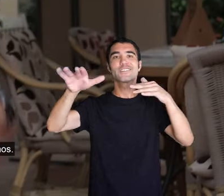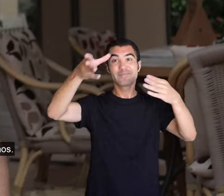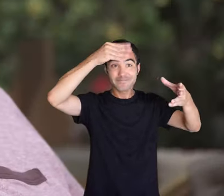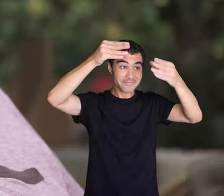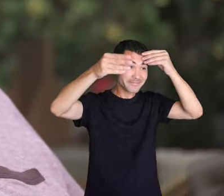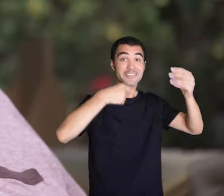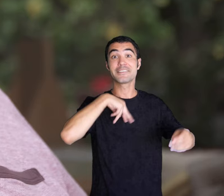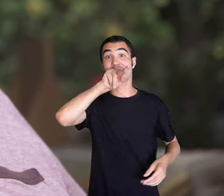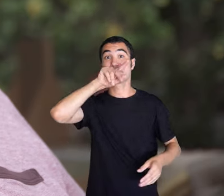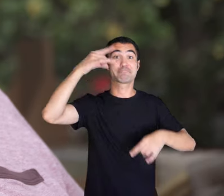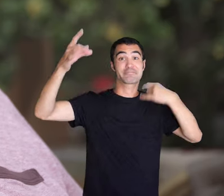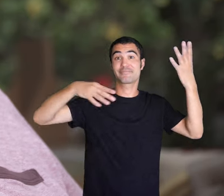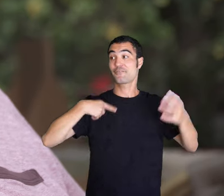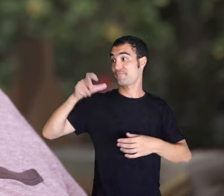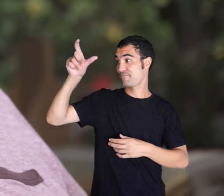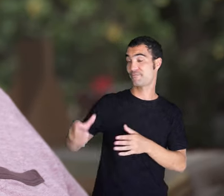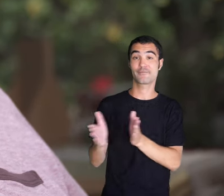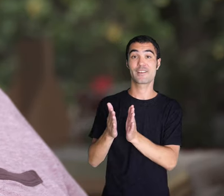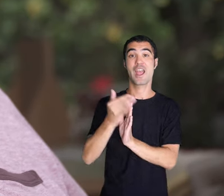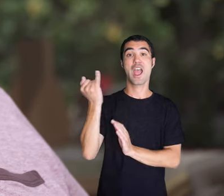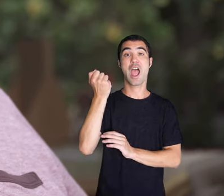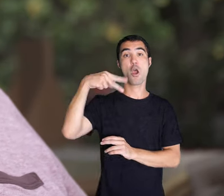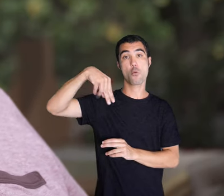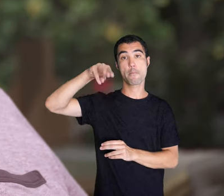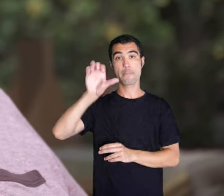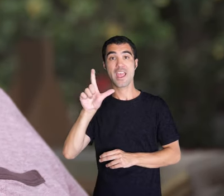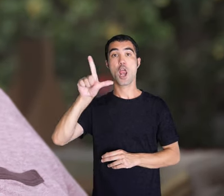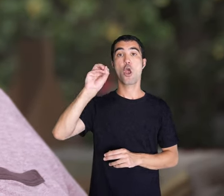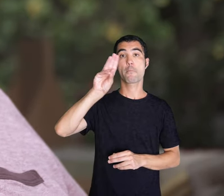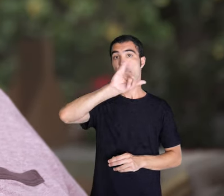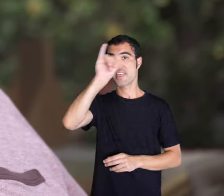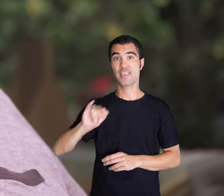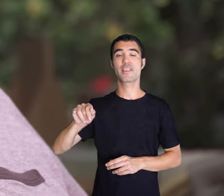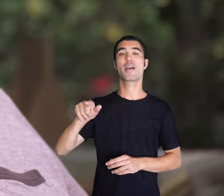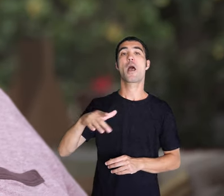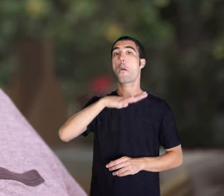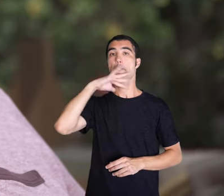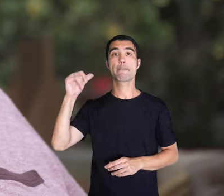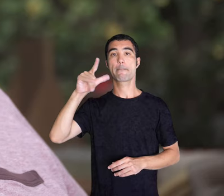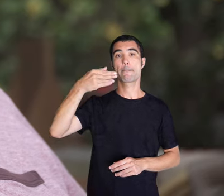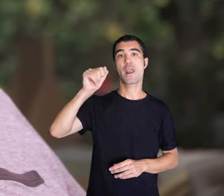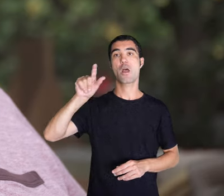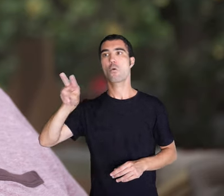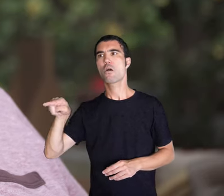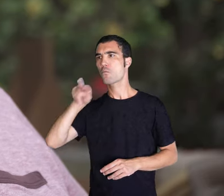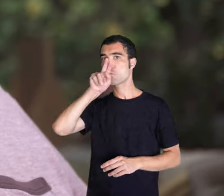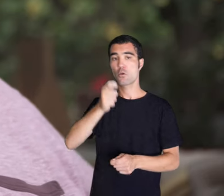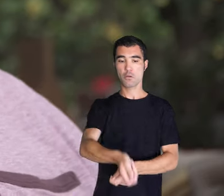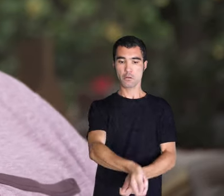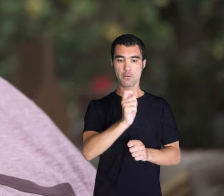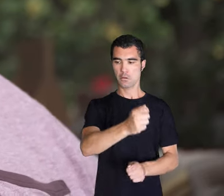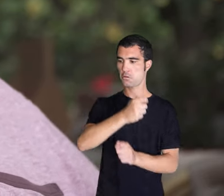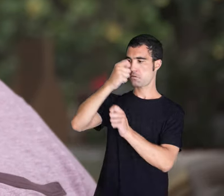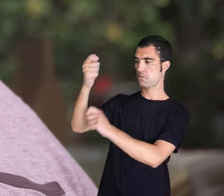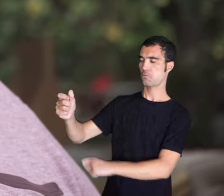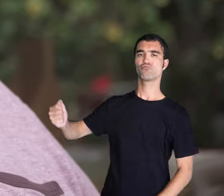fèiem el que volíem. Un companyero nostre, que era en Jaume Blau, en Jaume López, que ells el feren amb baldes per calés, li van regalar una canya,